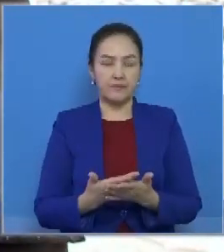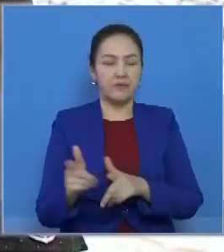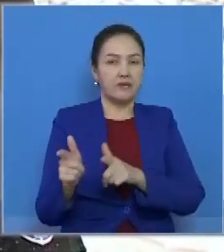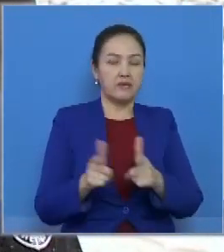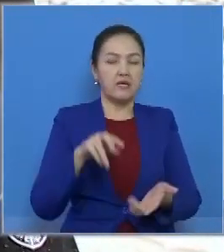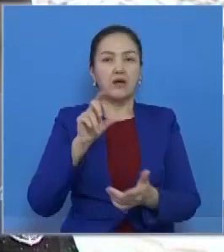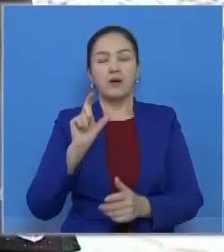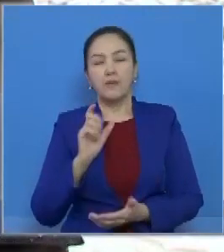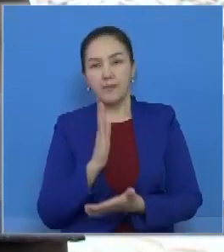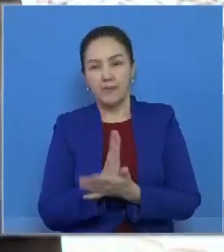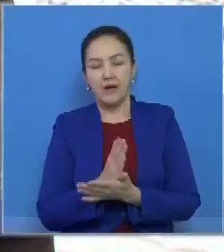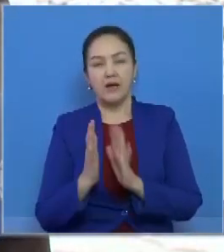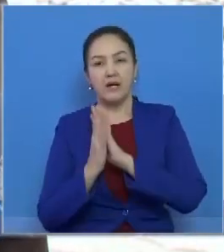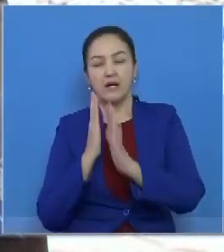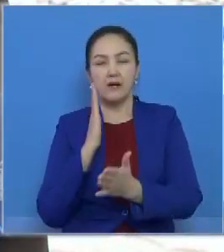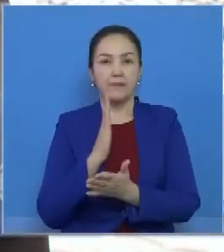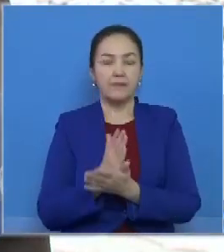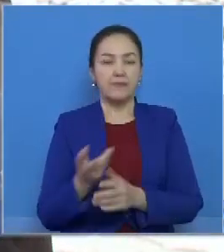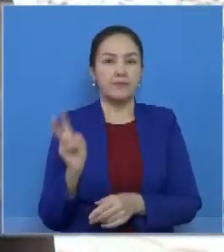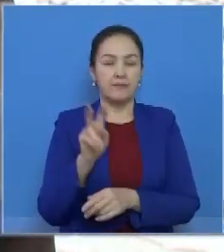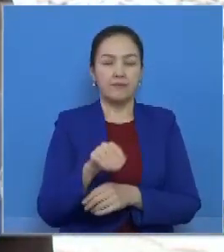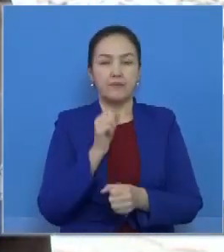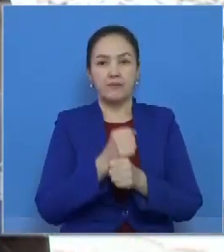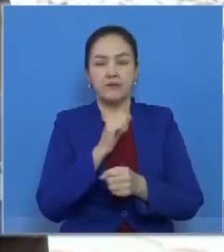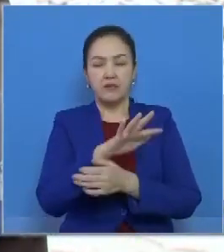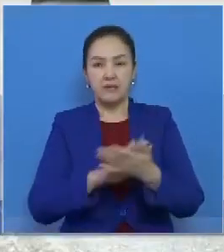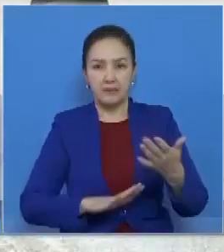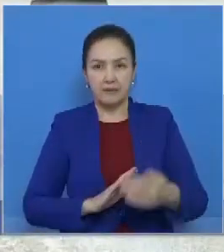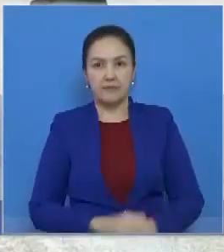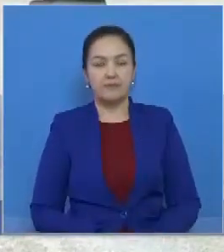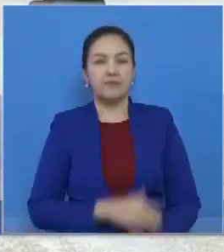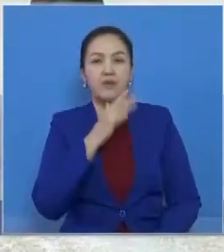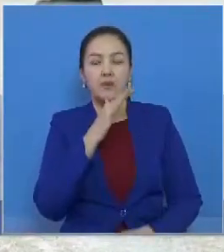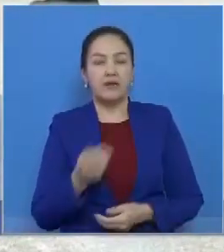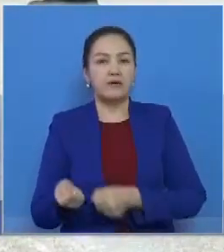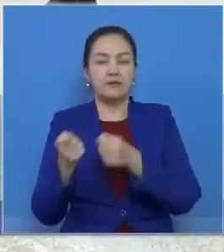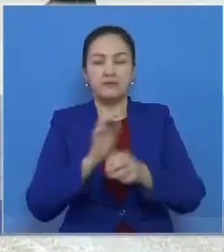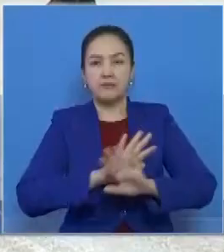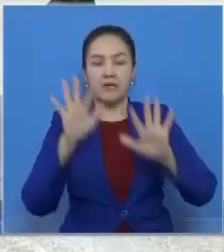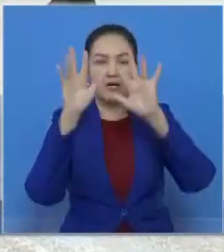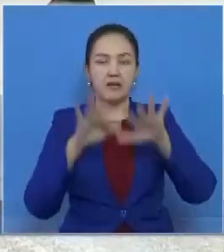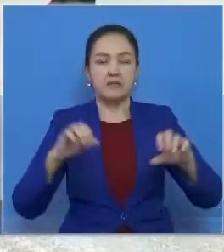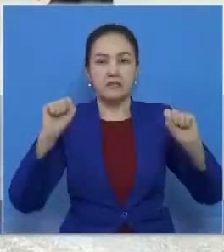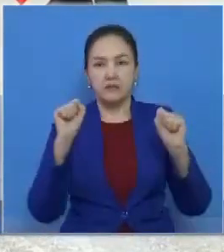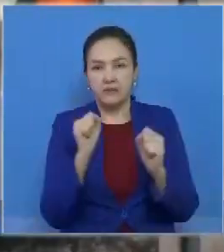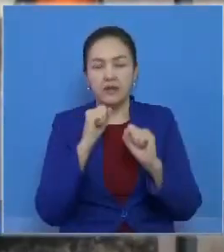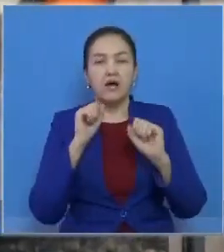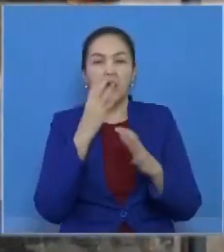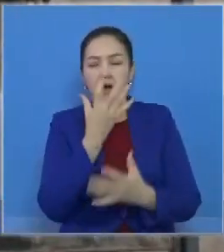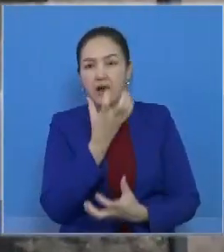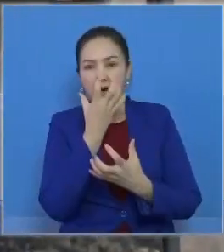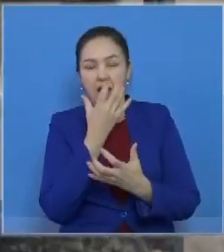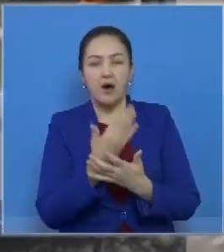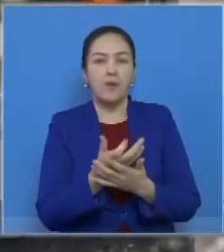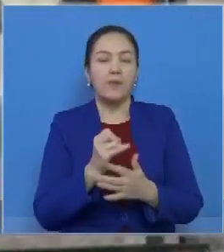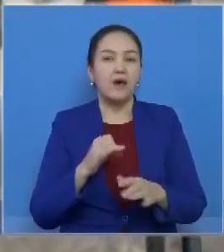дайын отырған техника кезекшіліктер бар, шығып жұмысымызды жалғастырып отырамыз. Уақытылы шығарылмайтын қар күн жылы салысымен көшелерді бойлай